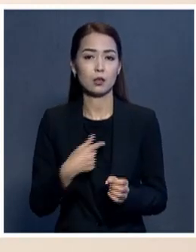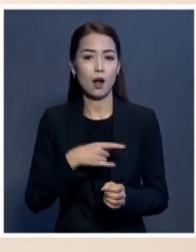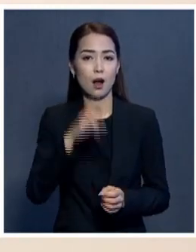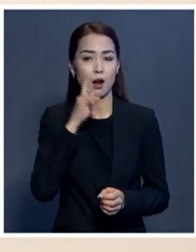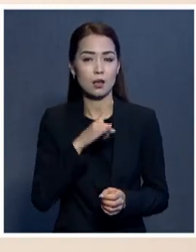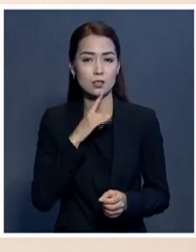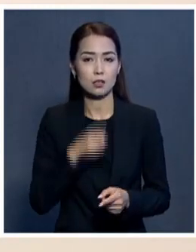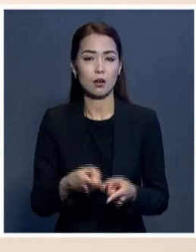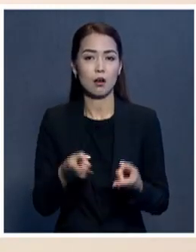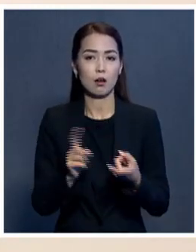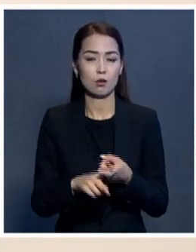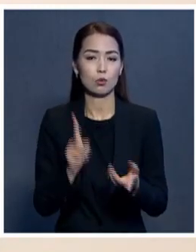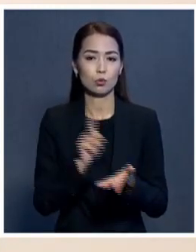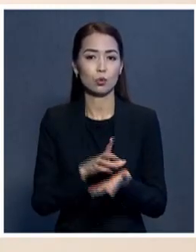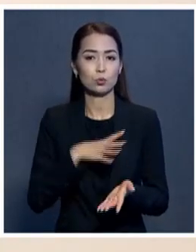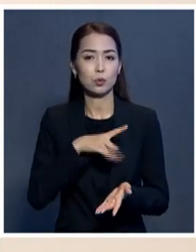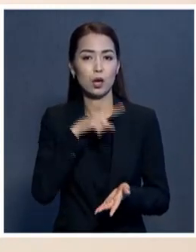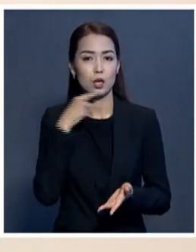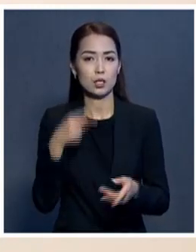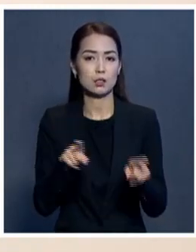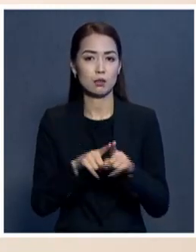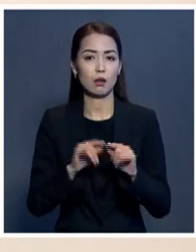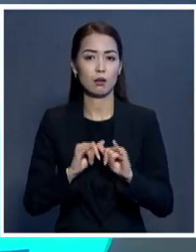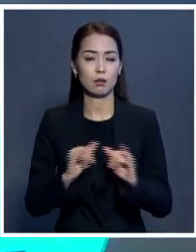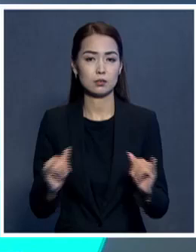Қазақстан-Ресей қарым-қатынастарының басты тетіктерінің бірі болып табылады.